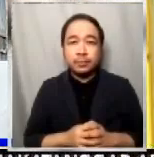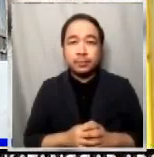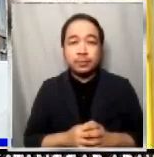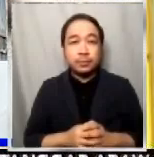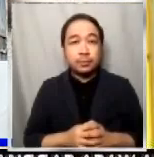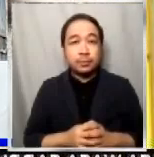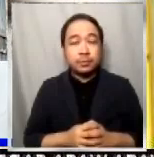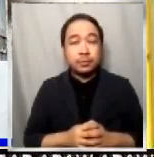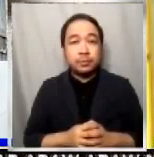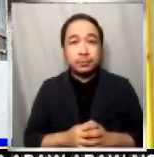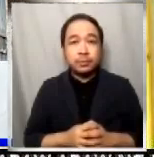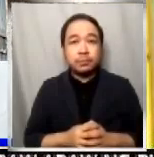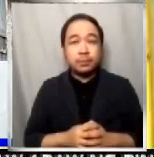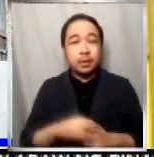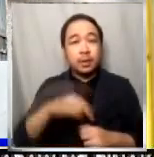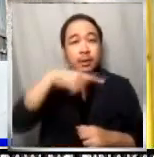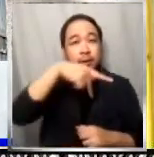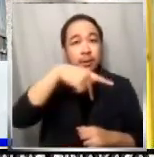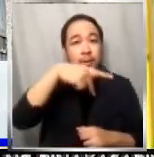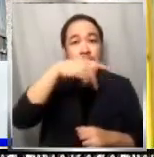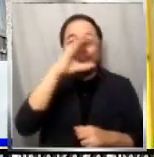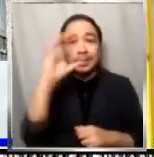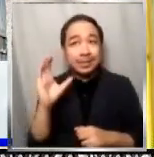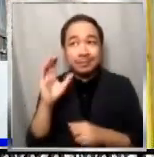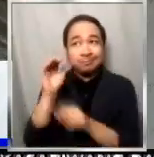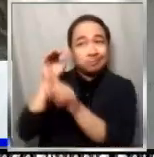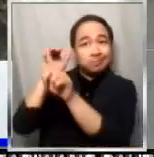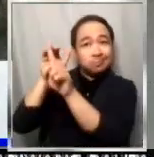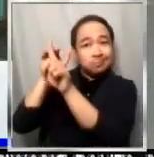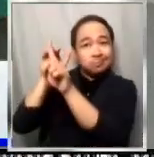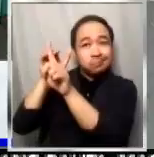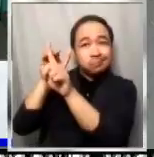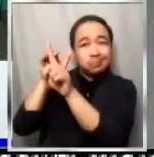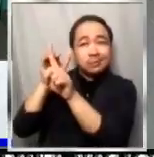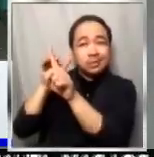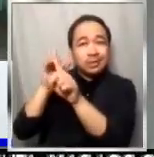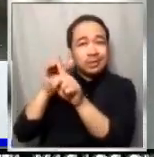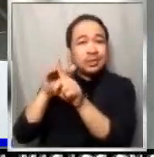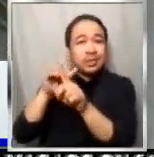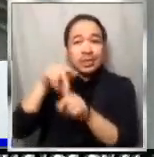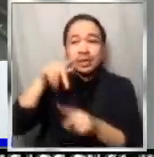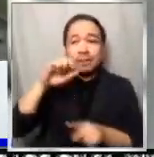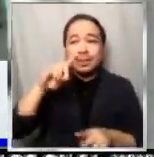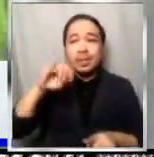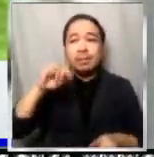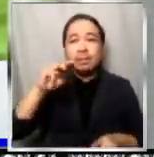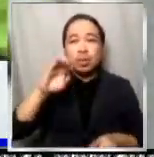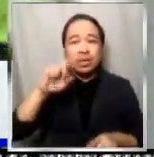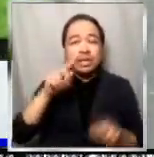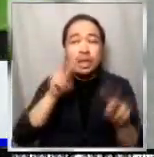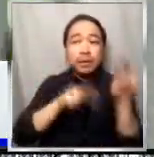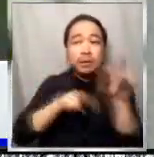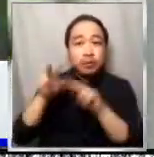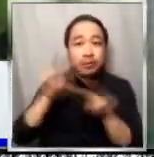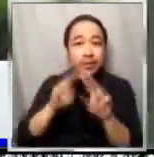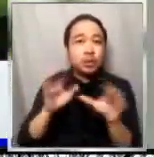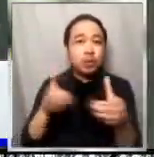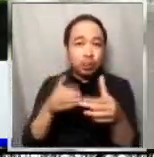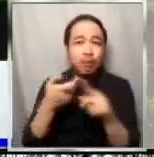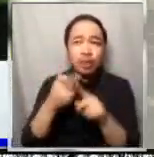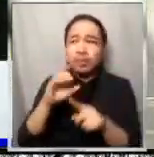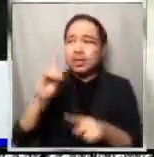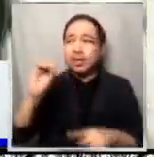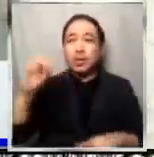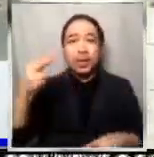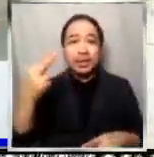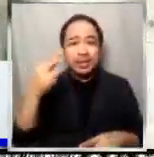Nagpasaklolo na ang Pasay City Epidemiology and Surveillance Units sa Department of Health. Hindi na raw pangkaraniwan at hindi normal ang pagkalat